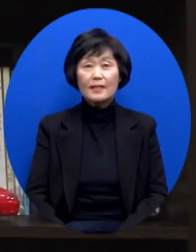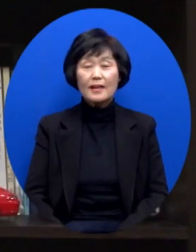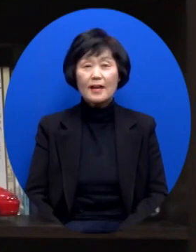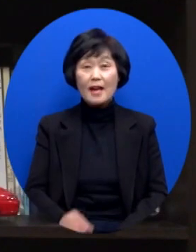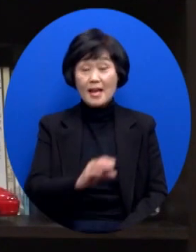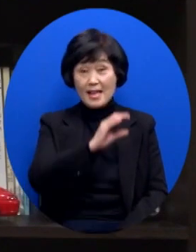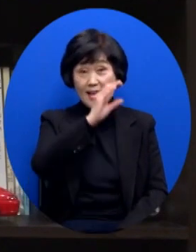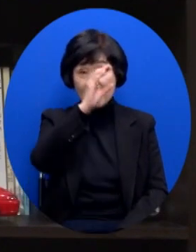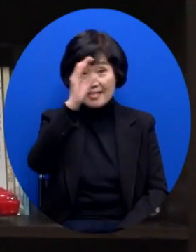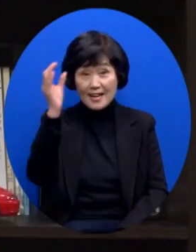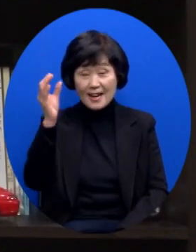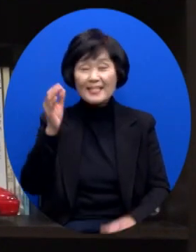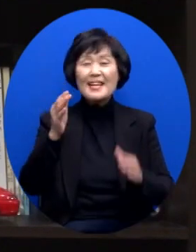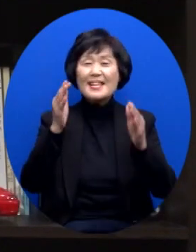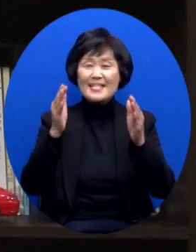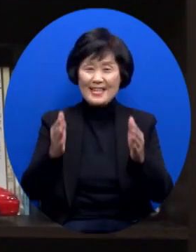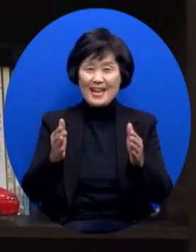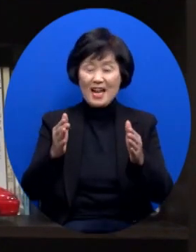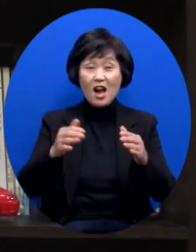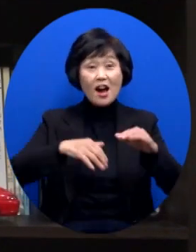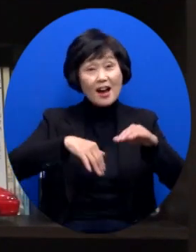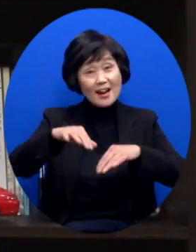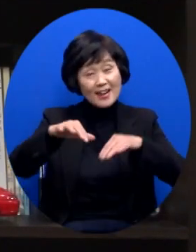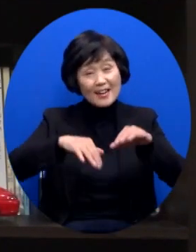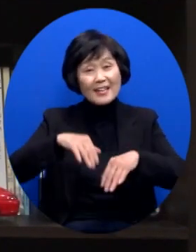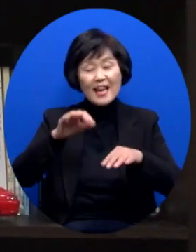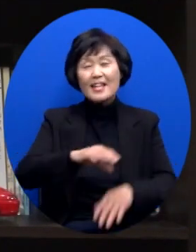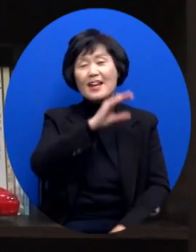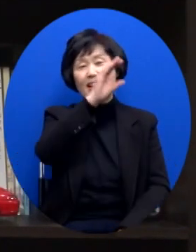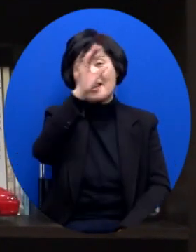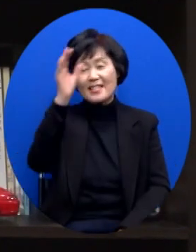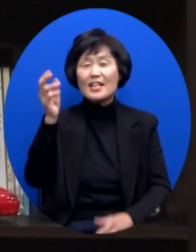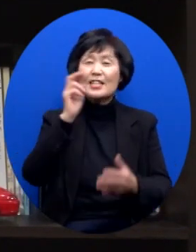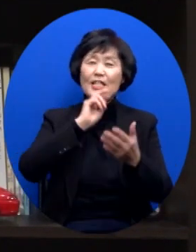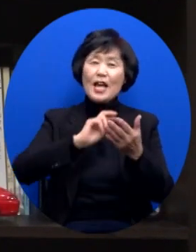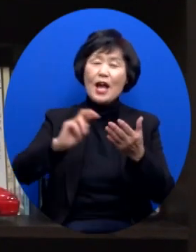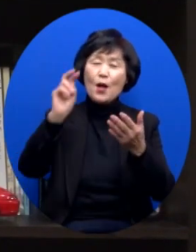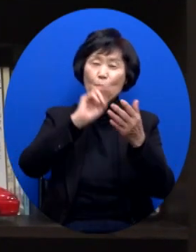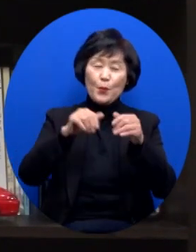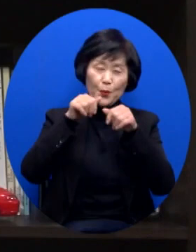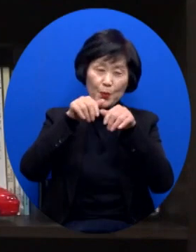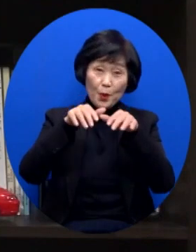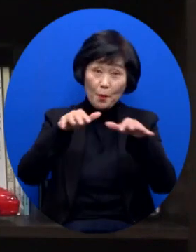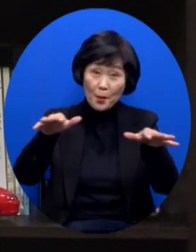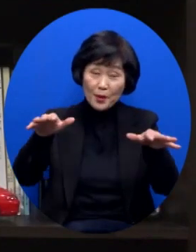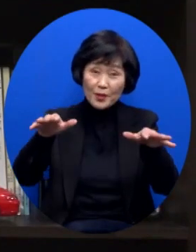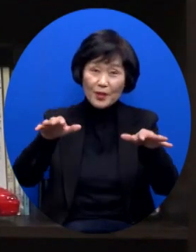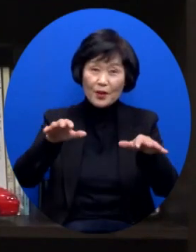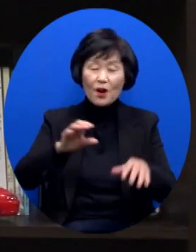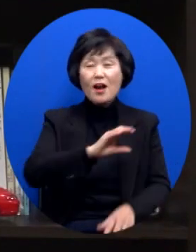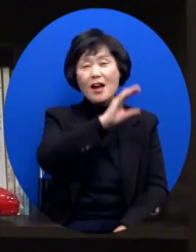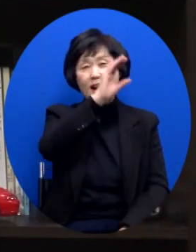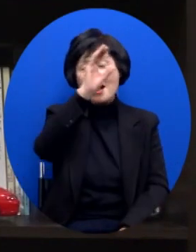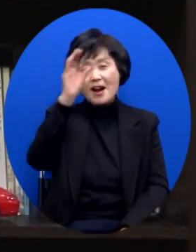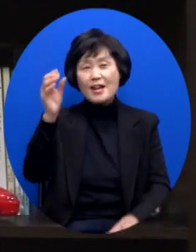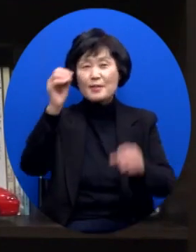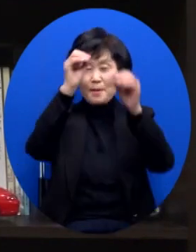성탄 시즌입니다. 거리에는 캐롤이 울려 퍼지고 그리고 크리스마스 추리가 등장하고